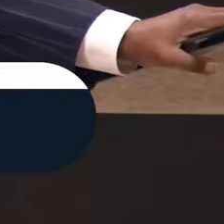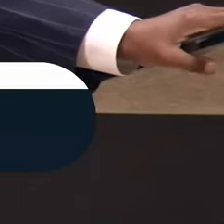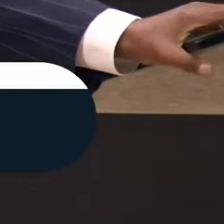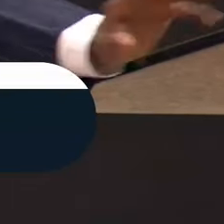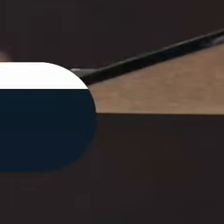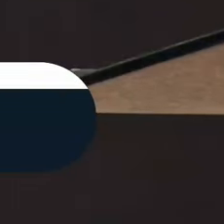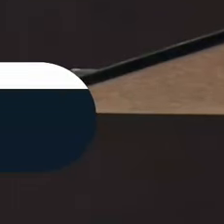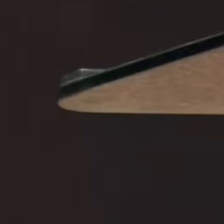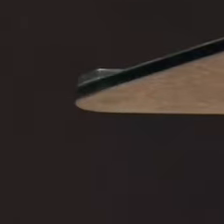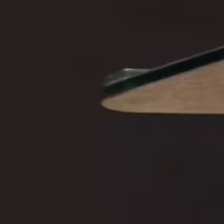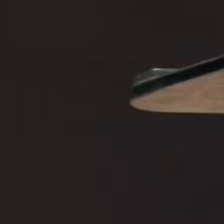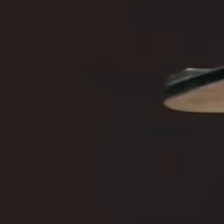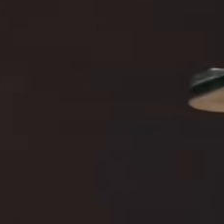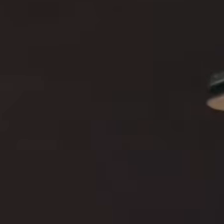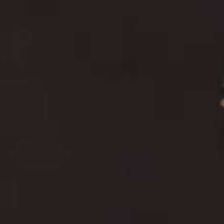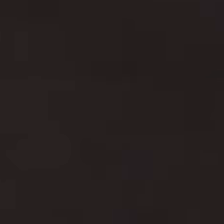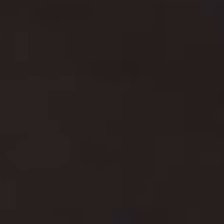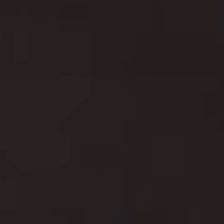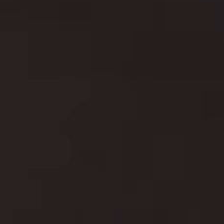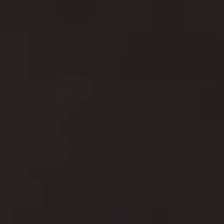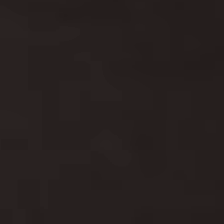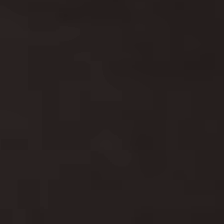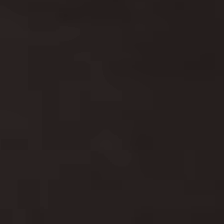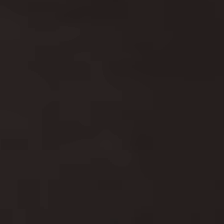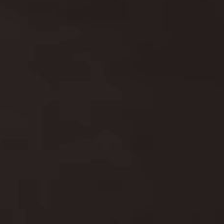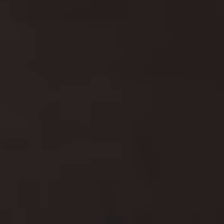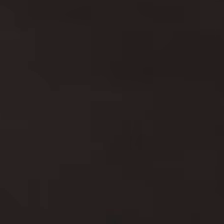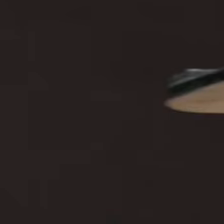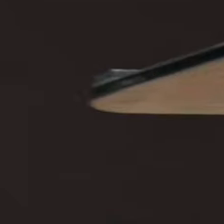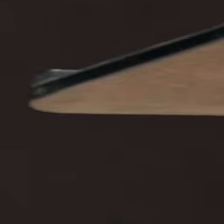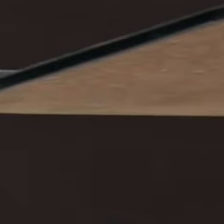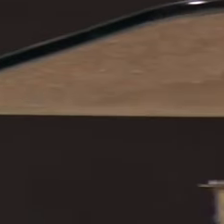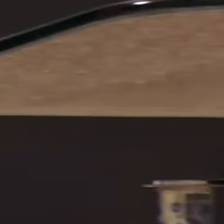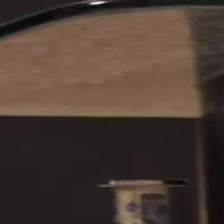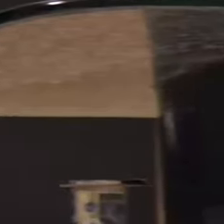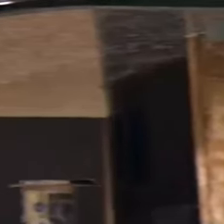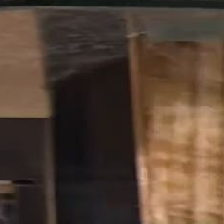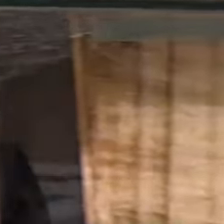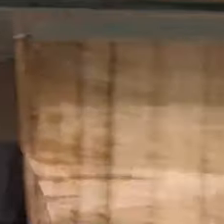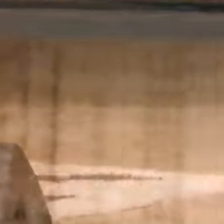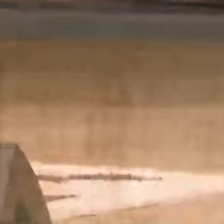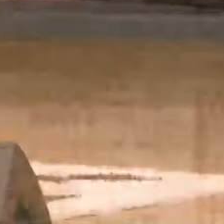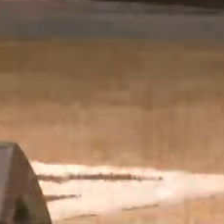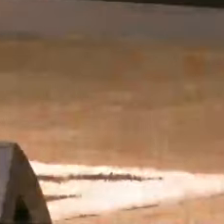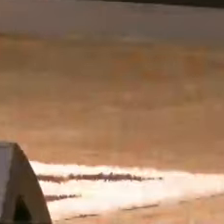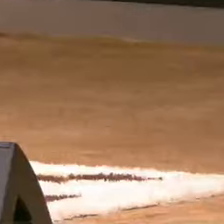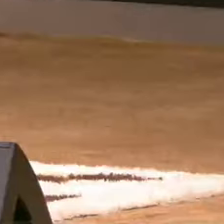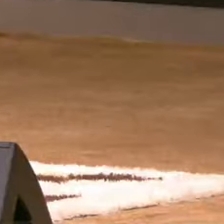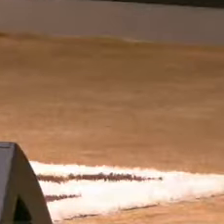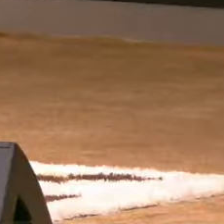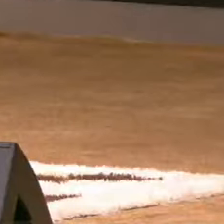et mortifiante. Non seulement ils sont mortes, et par la foi morte